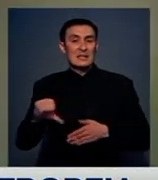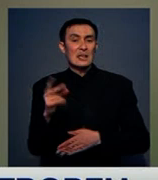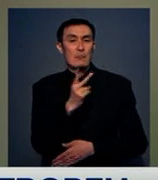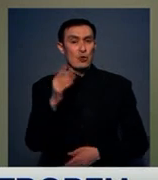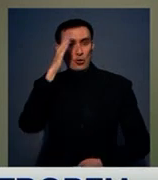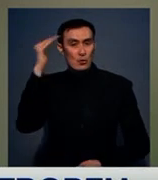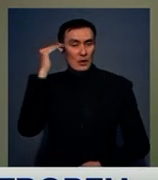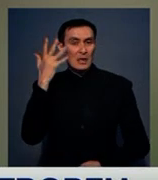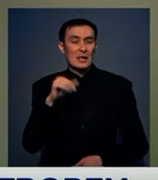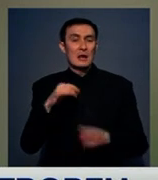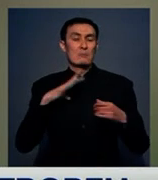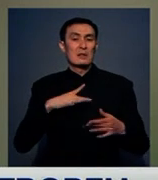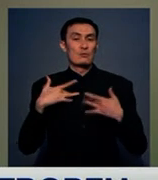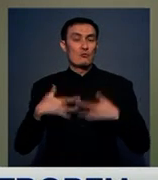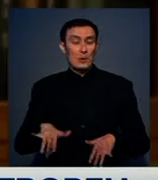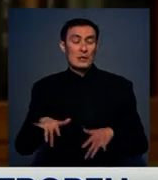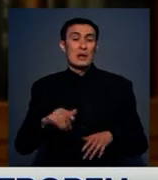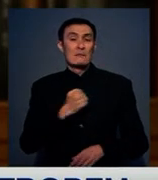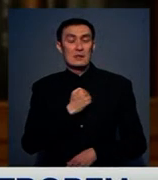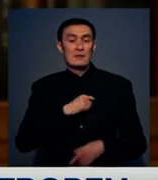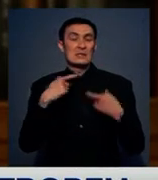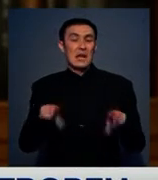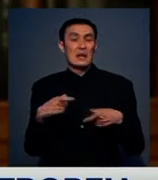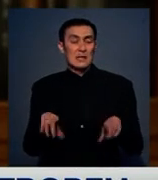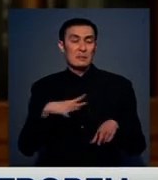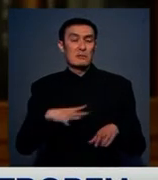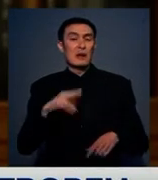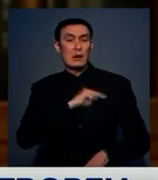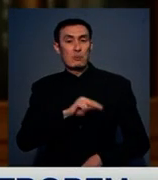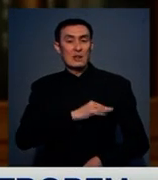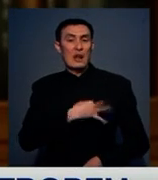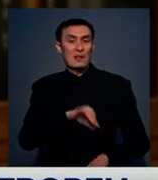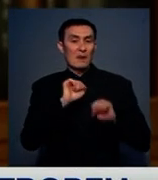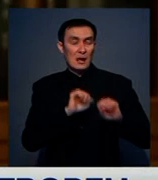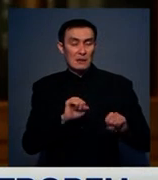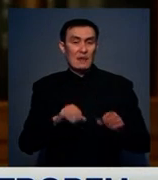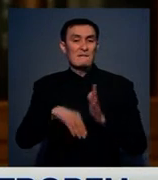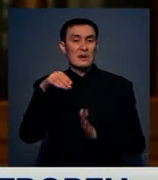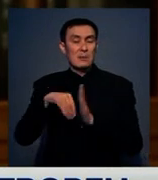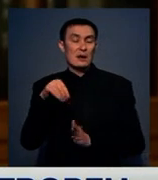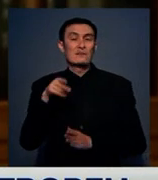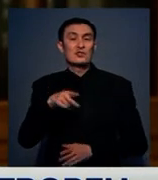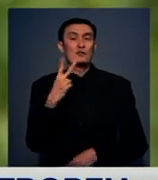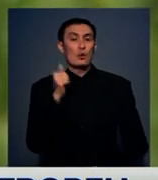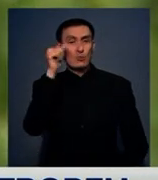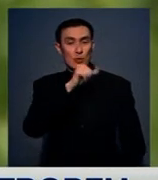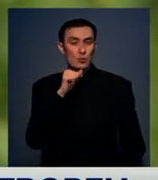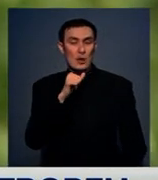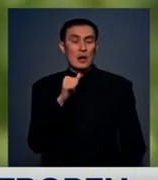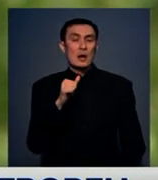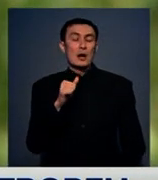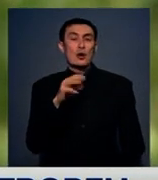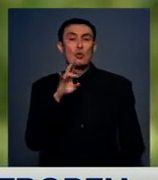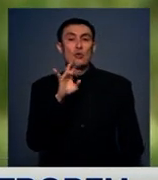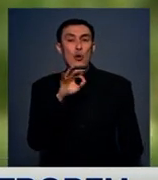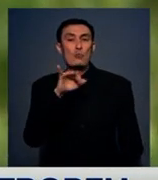Корей. После демобилизации будущий лидер страны сдал госэкзамен и работал адвокатом. На президентских выборах в 2002 году поддержал Но Мухёна